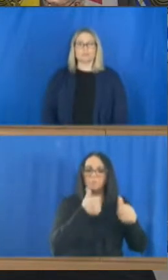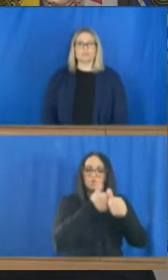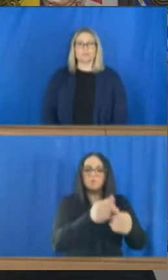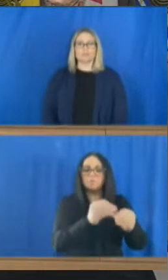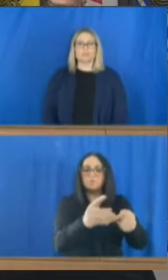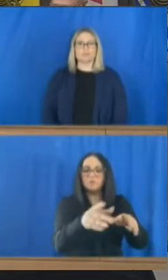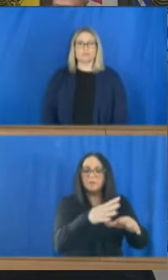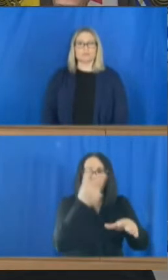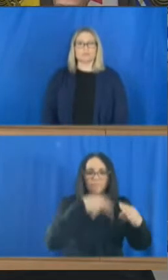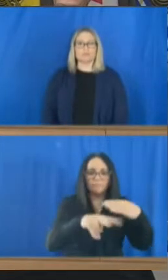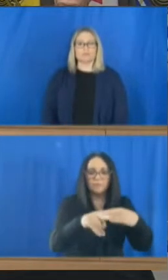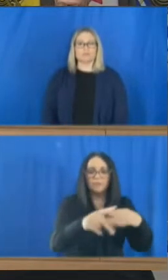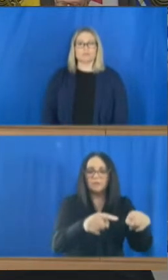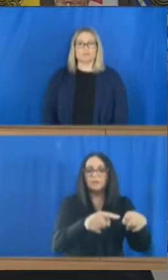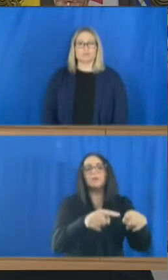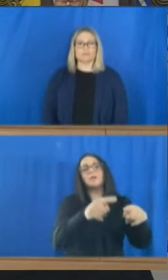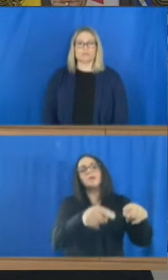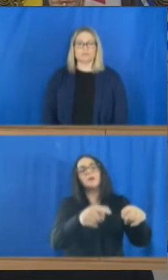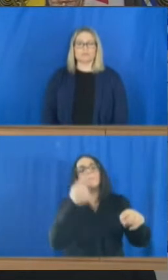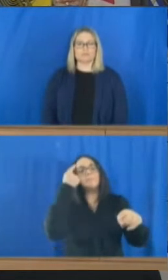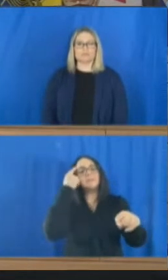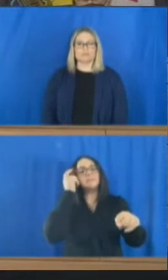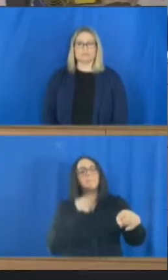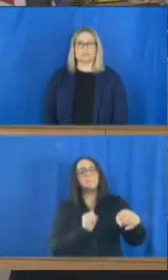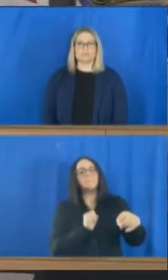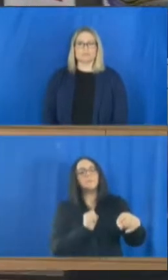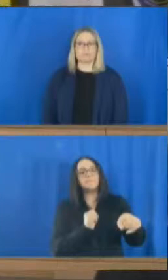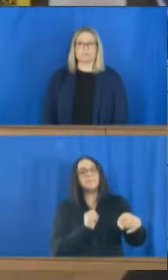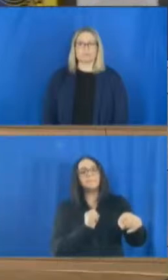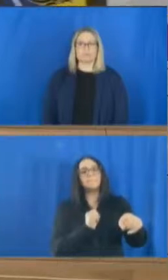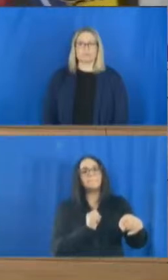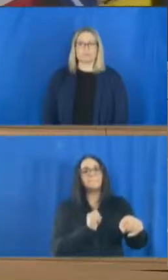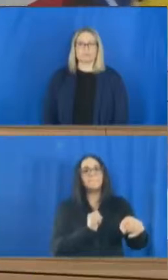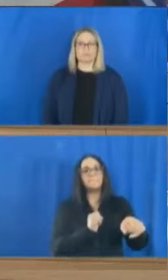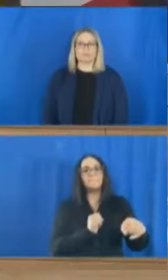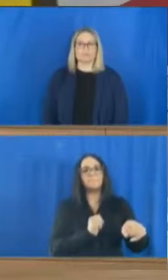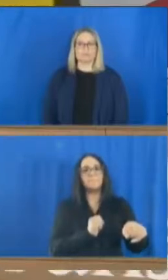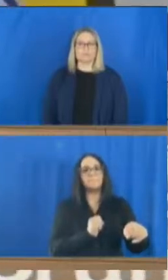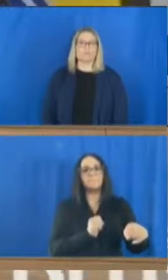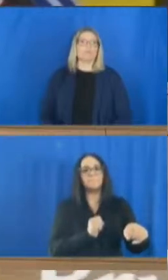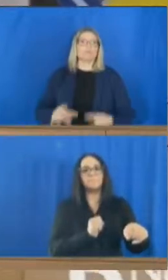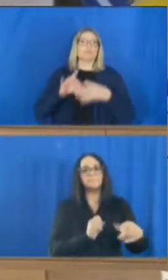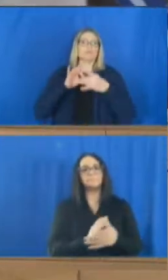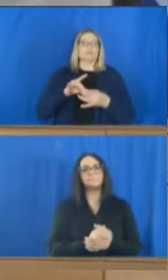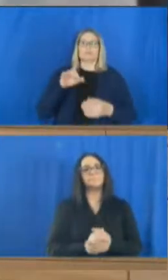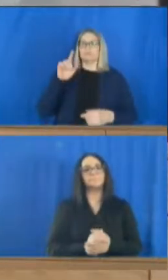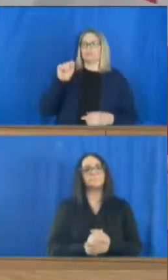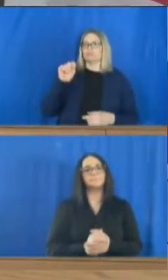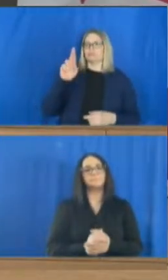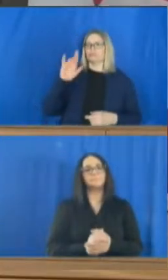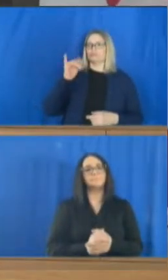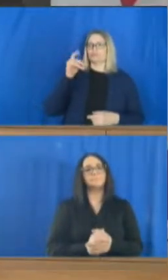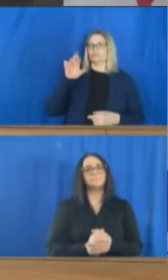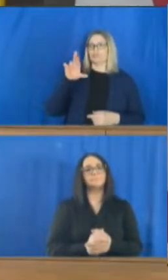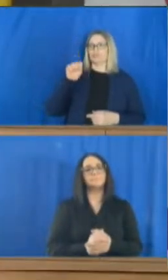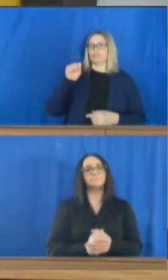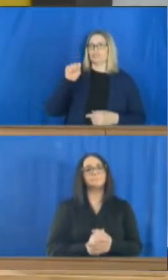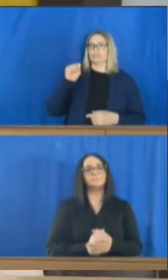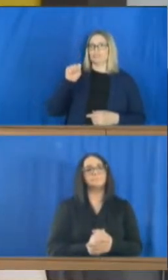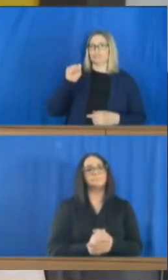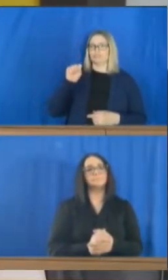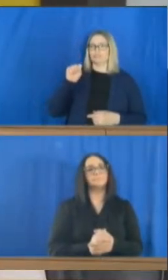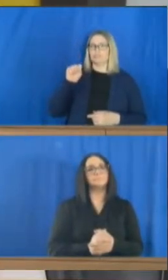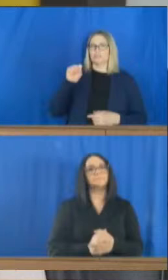Moi, je peux commencer, puis si le premier ministre veut ajouter, à ce moment-ci,